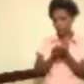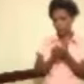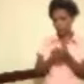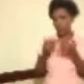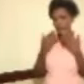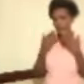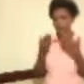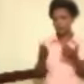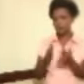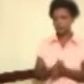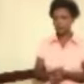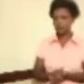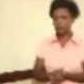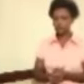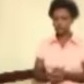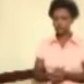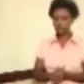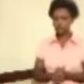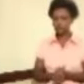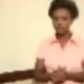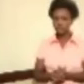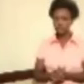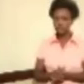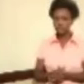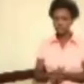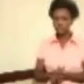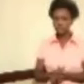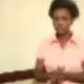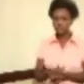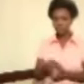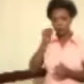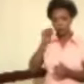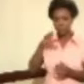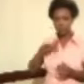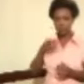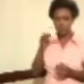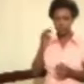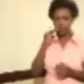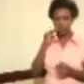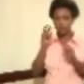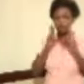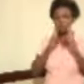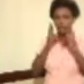Merci. Bien, Madame Maniga, et c'est à tout part pour répondre bien, à la question.